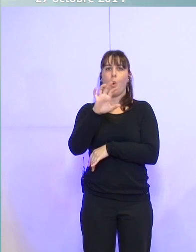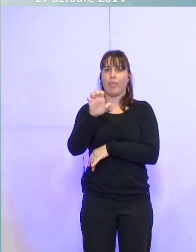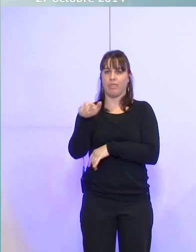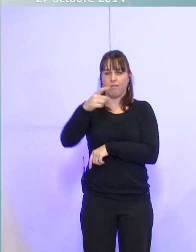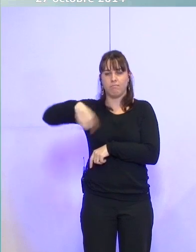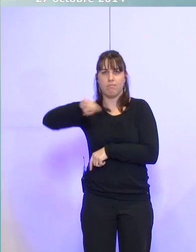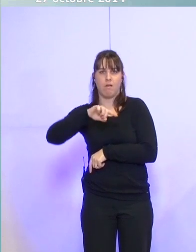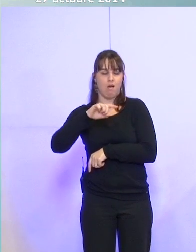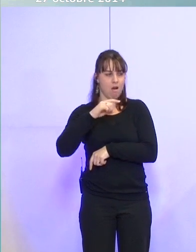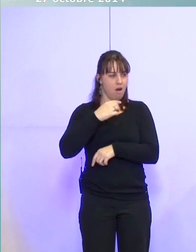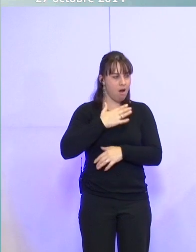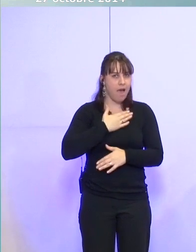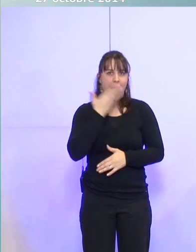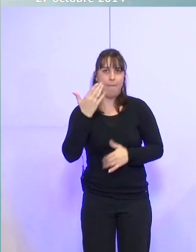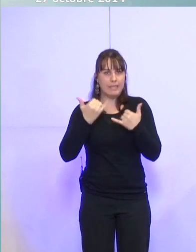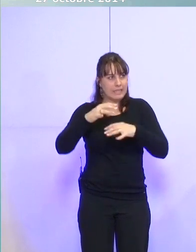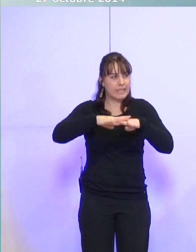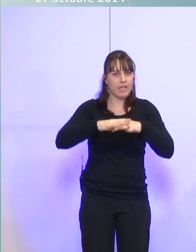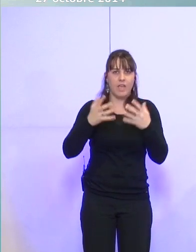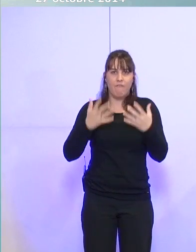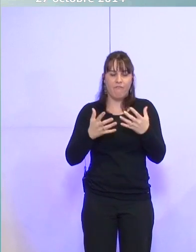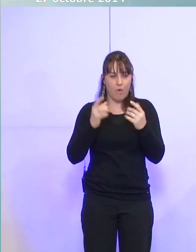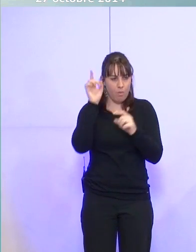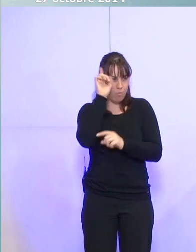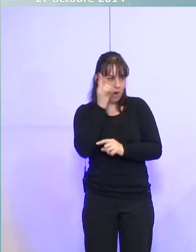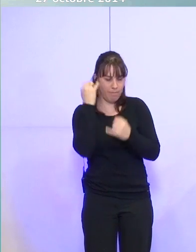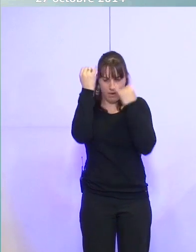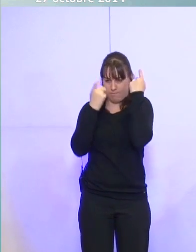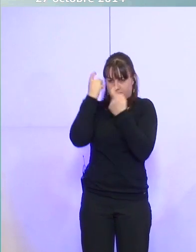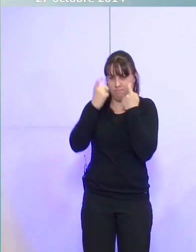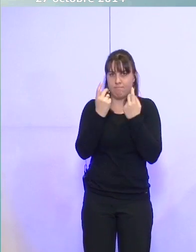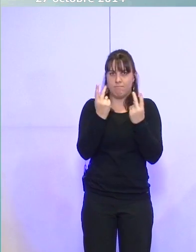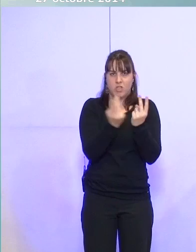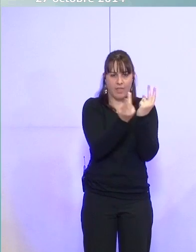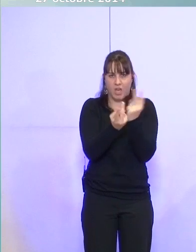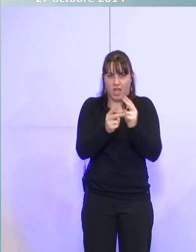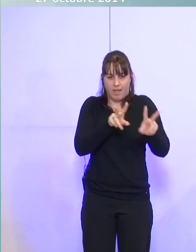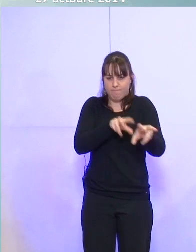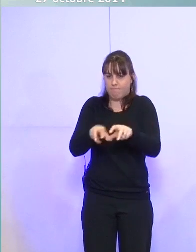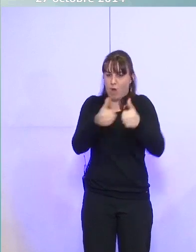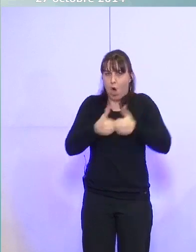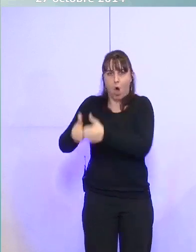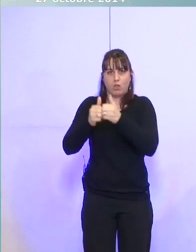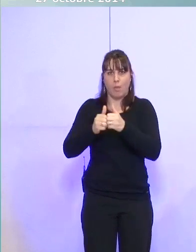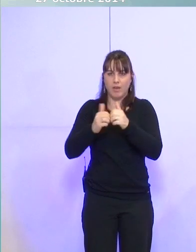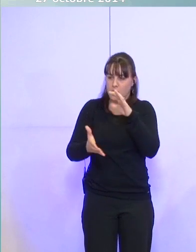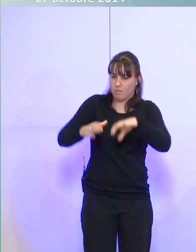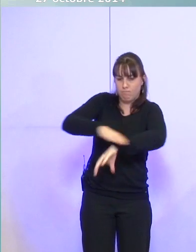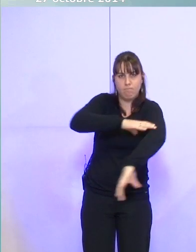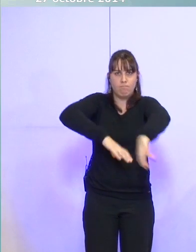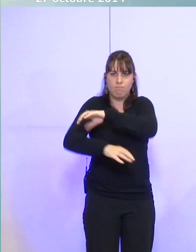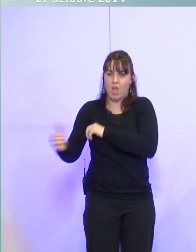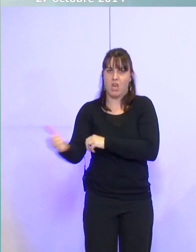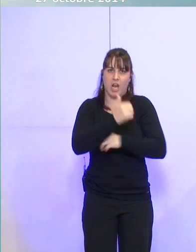ville d'aménager des espaces de jardin dans l'espace public, entretenus collectivement et à disposition de tous. Cette